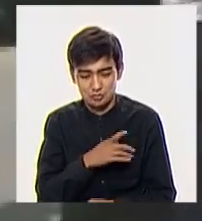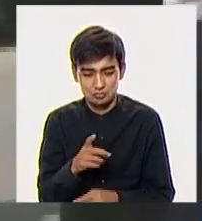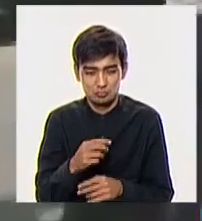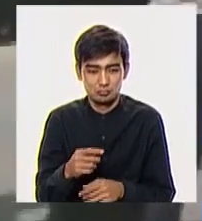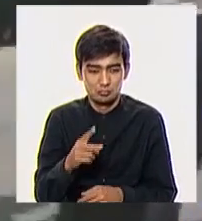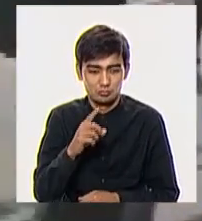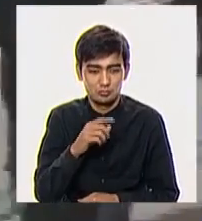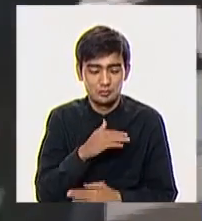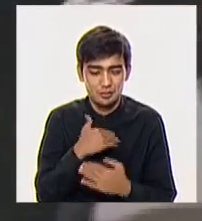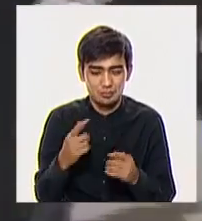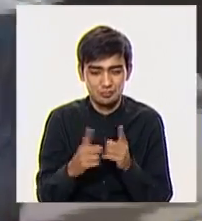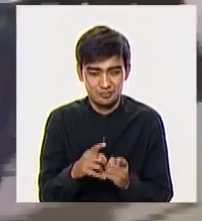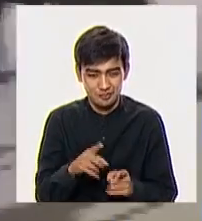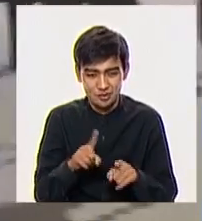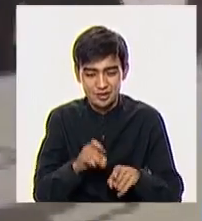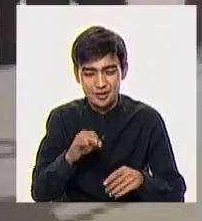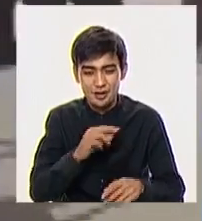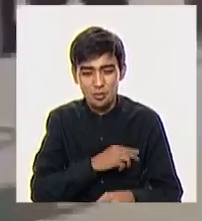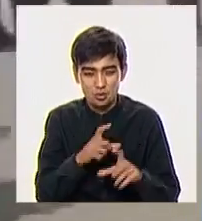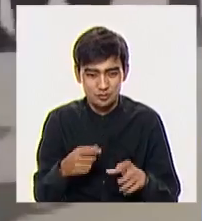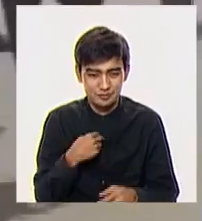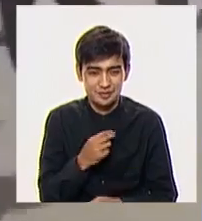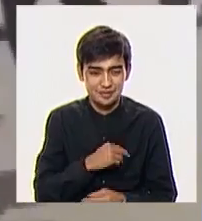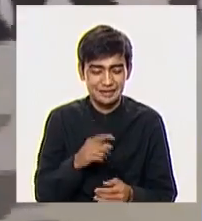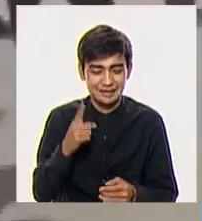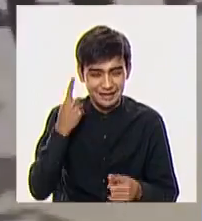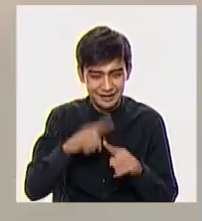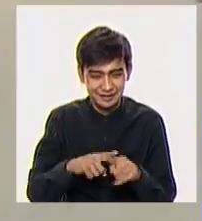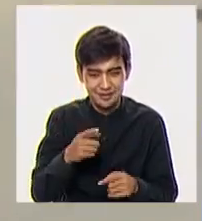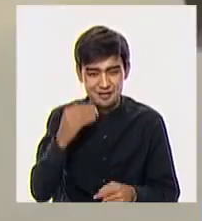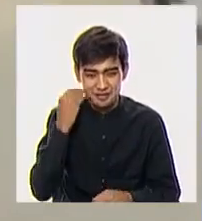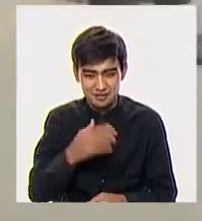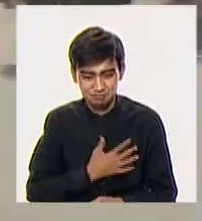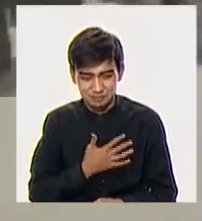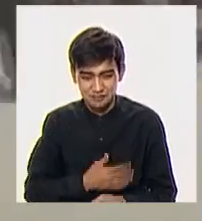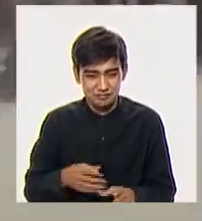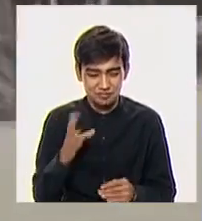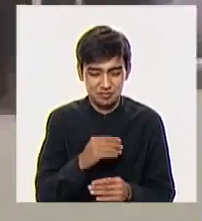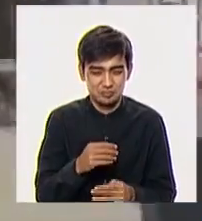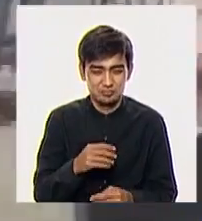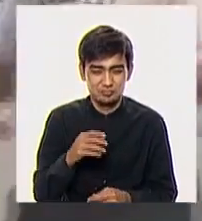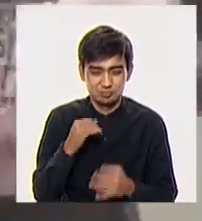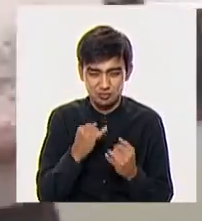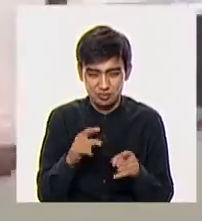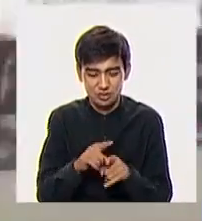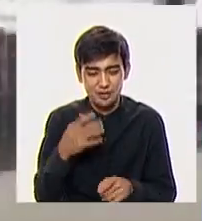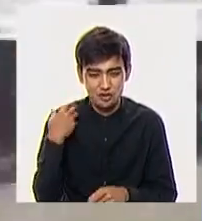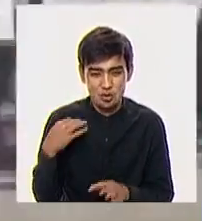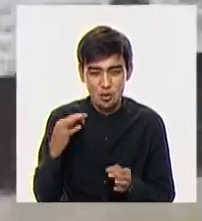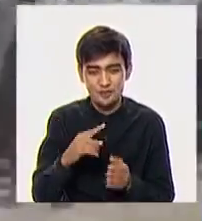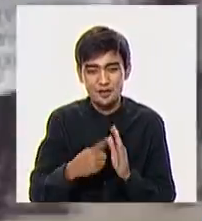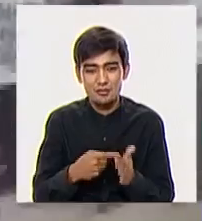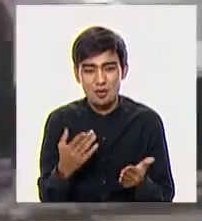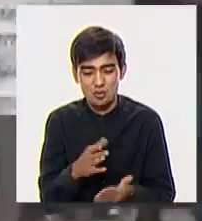Мұнай өндіру ісінде қызмет етіп жүрген бұл азаматтар жұмыс істеуге берілген техникалардың сапасы сын көтермейтінін айтады. Десе де басшылықтың оларға қойған